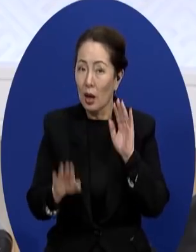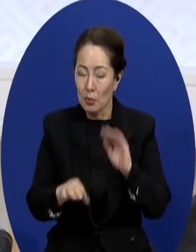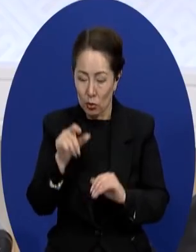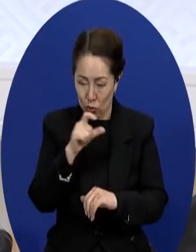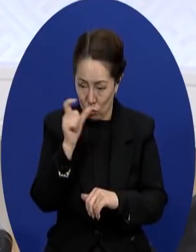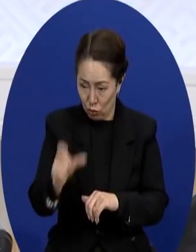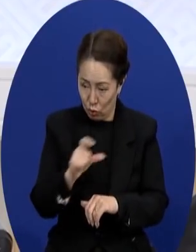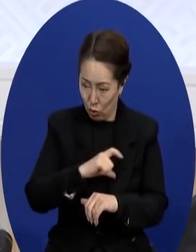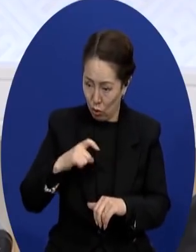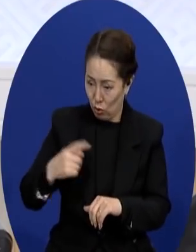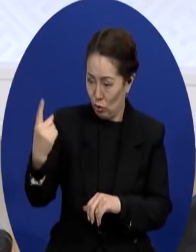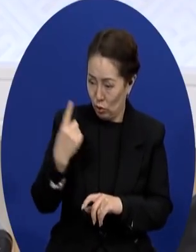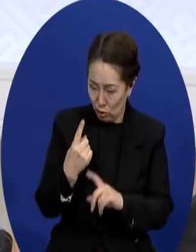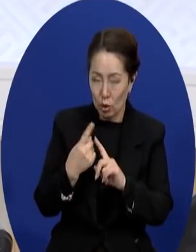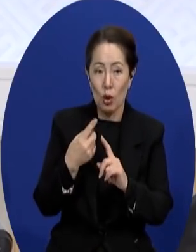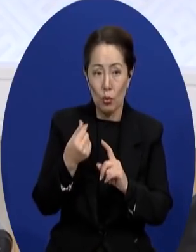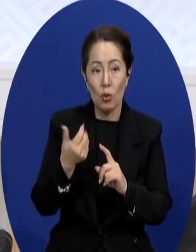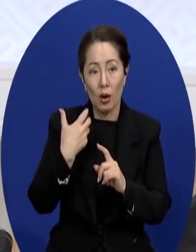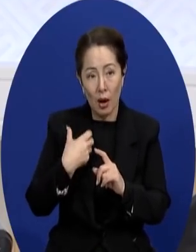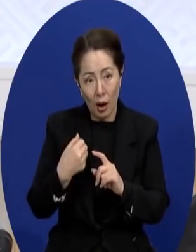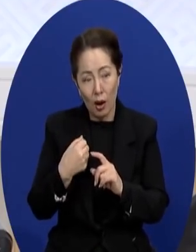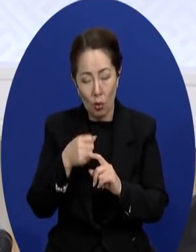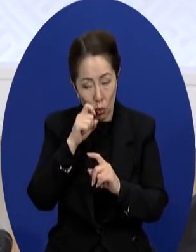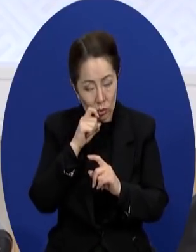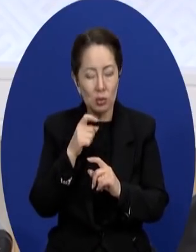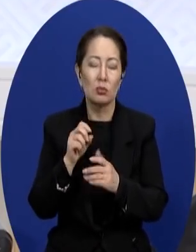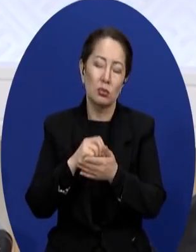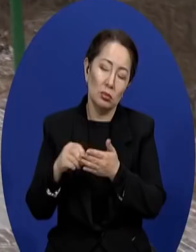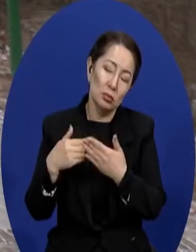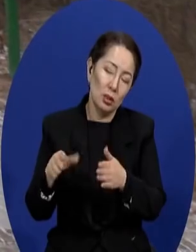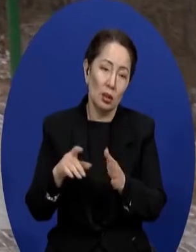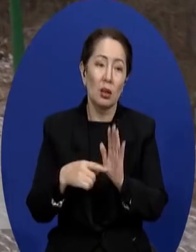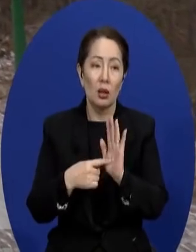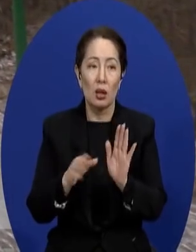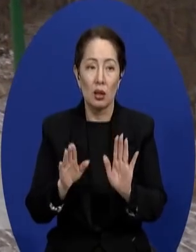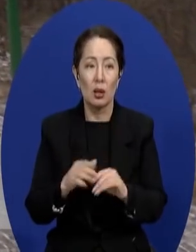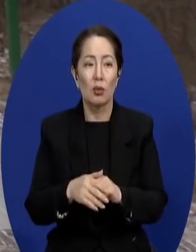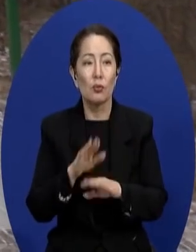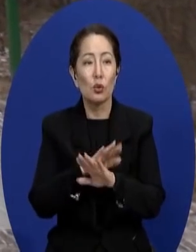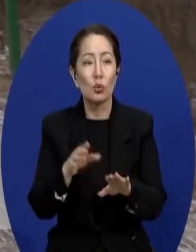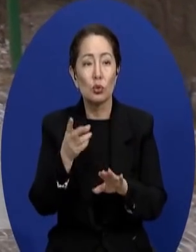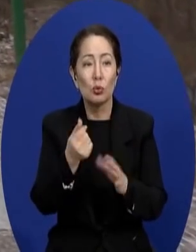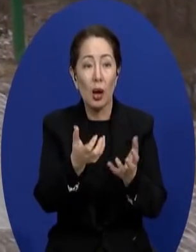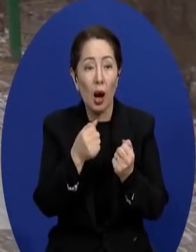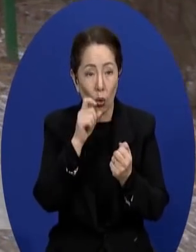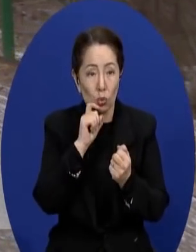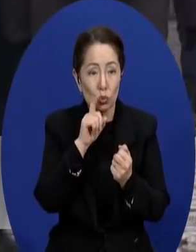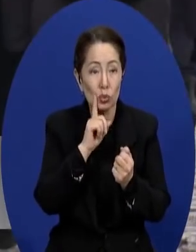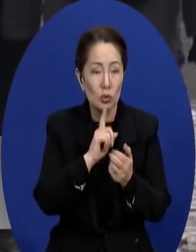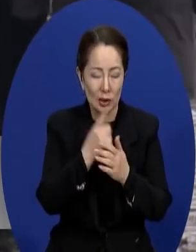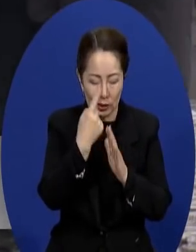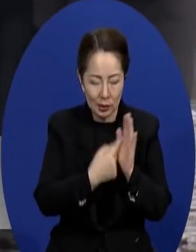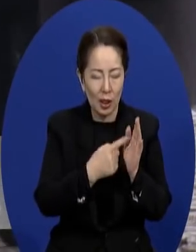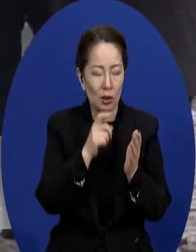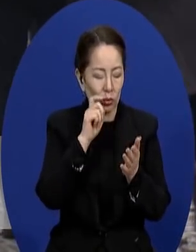иргэн одоо мөнгө авах хүсэлтийг илэрхийлэх боломж нь бол нийлдээ байгаа гэсэн. Хүүхдийн мөнгө авах хүсэлтэй байвал сар бүр